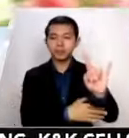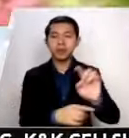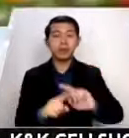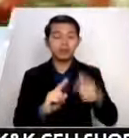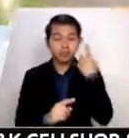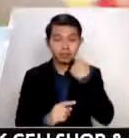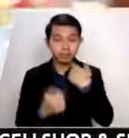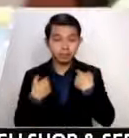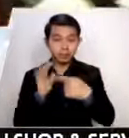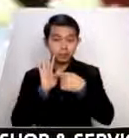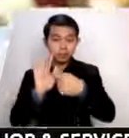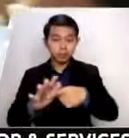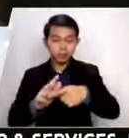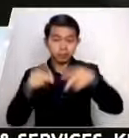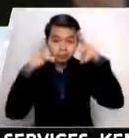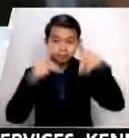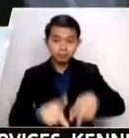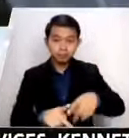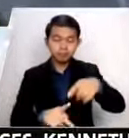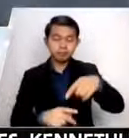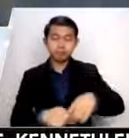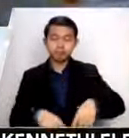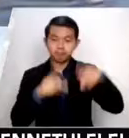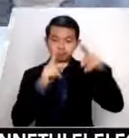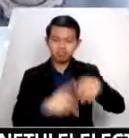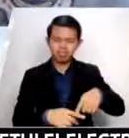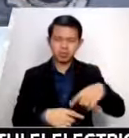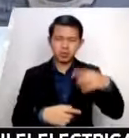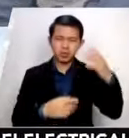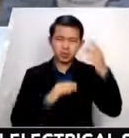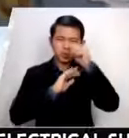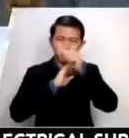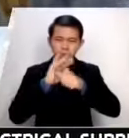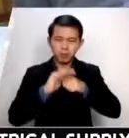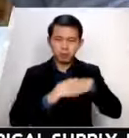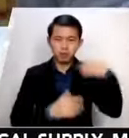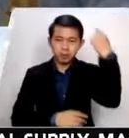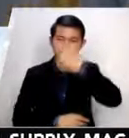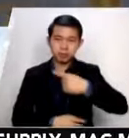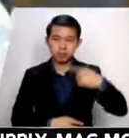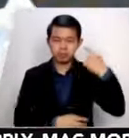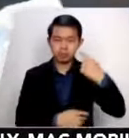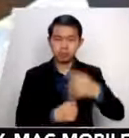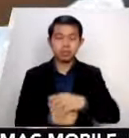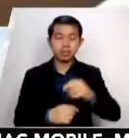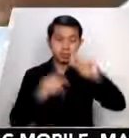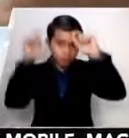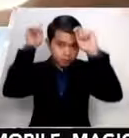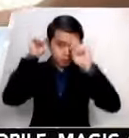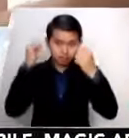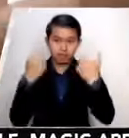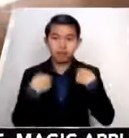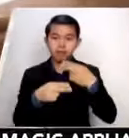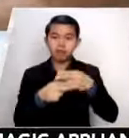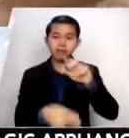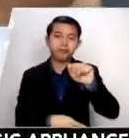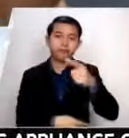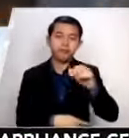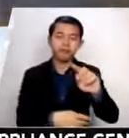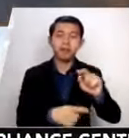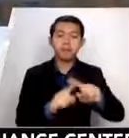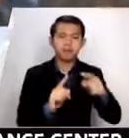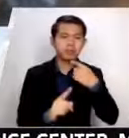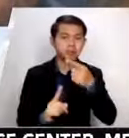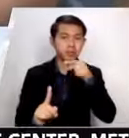katawan at nakasuot ng sumbrerong may nakasulat na Aguila si Kiboy raw yon ayon sa PNP natumbok nilang nagtatago si